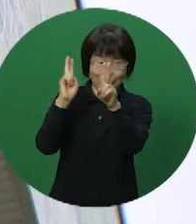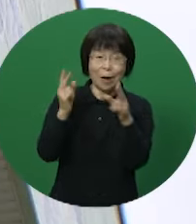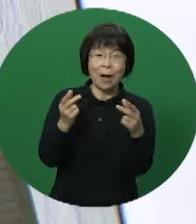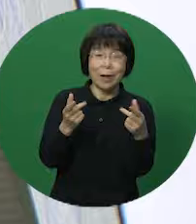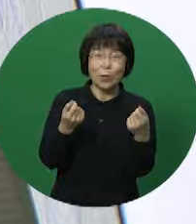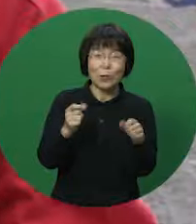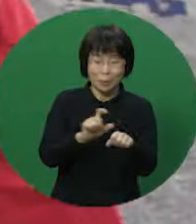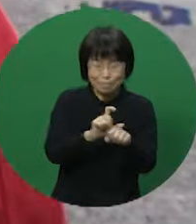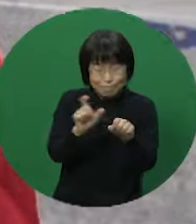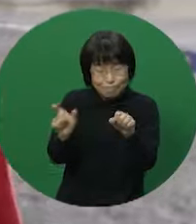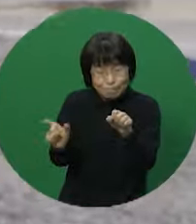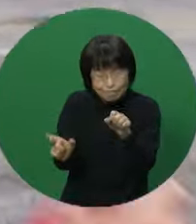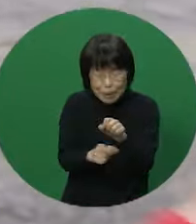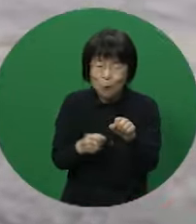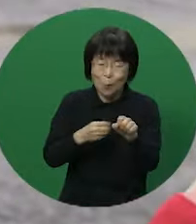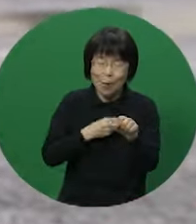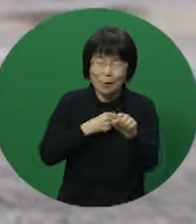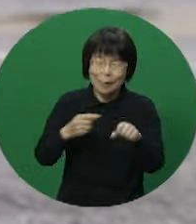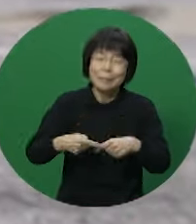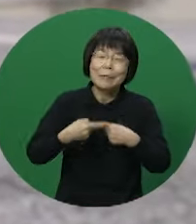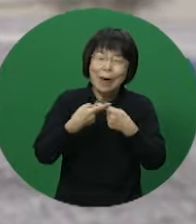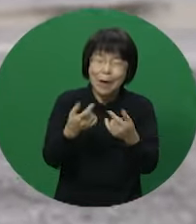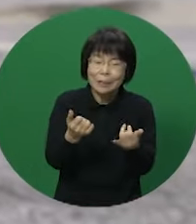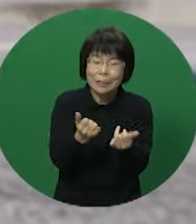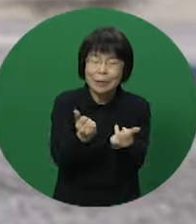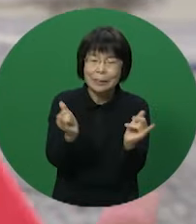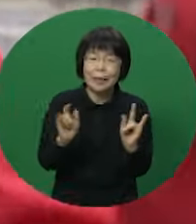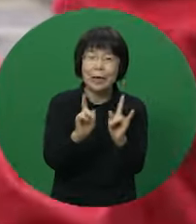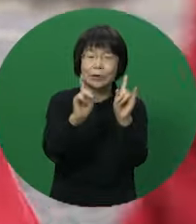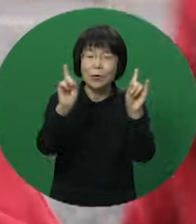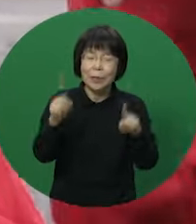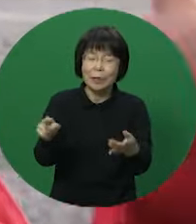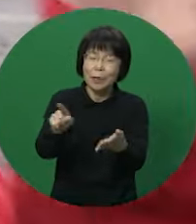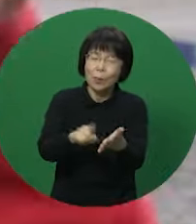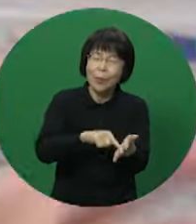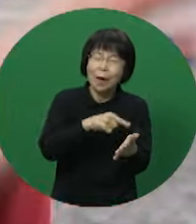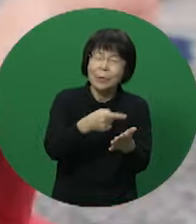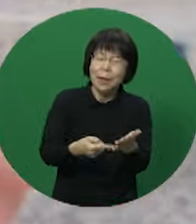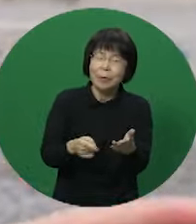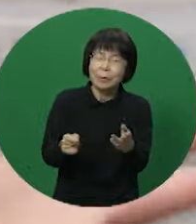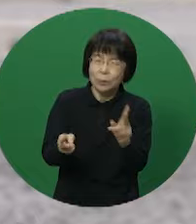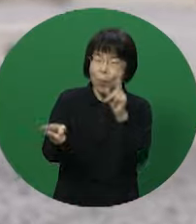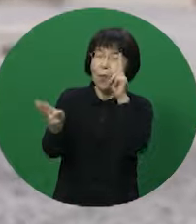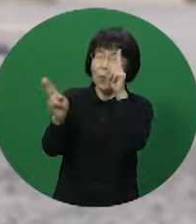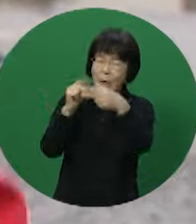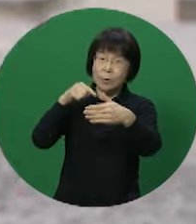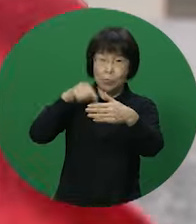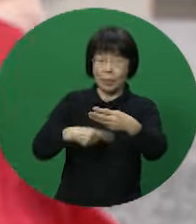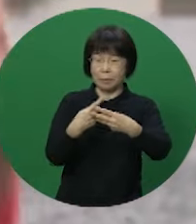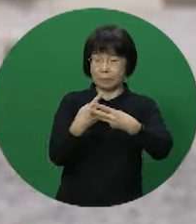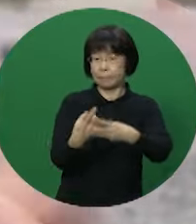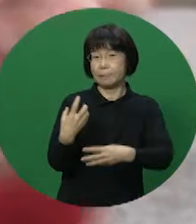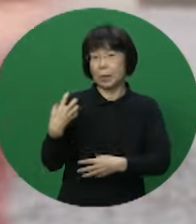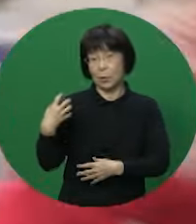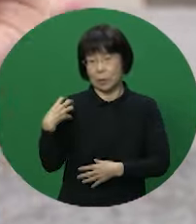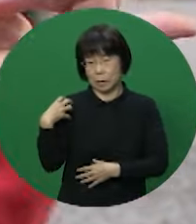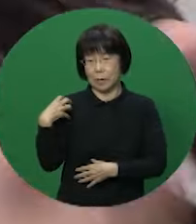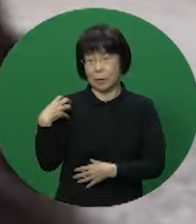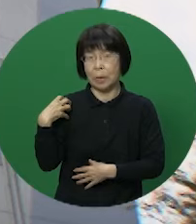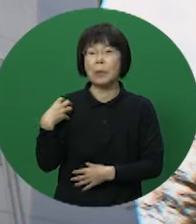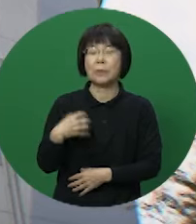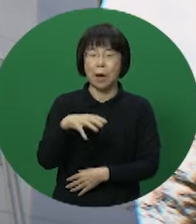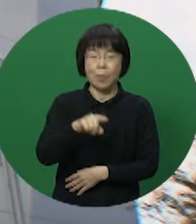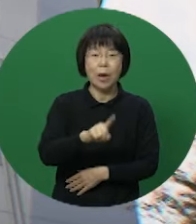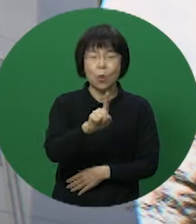そうなんです、うん、北九州 SDGs クラブにも加入していて、社会課題解決企業の中でもリーディングカンパニーなんです